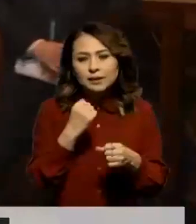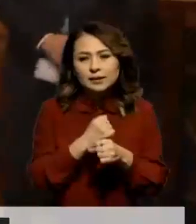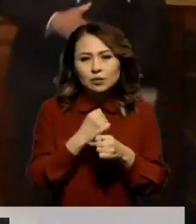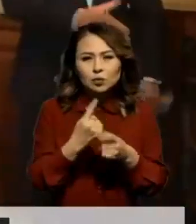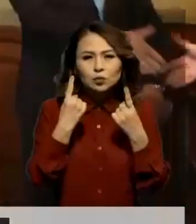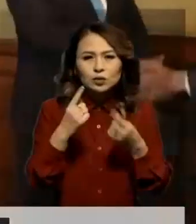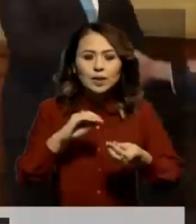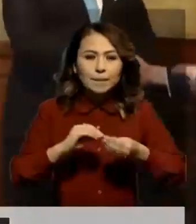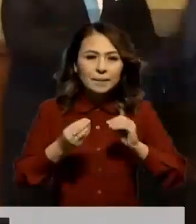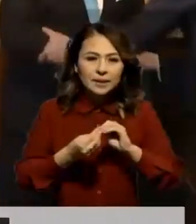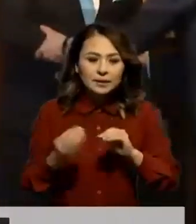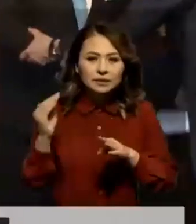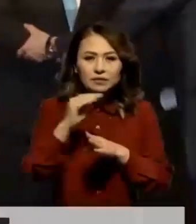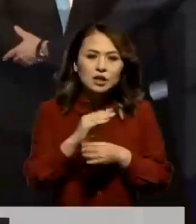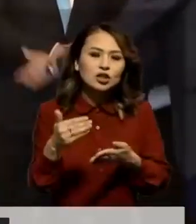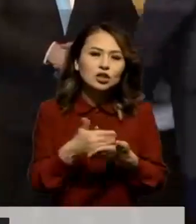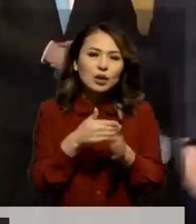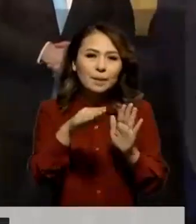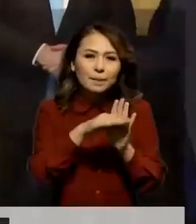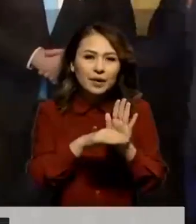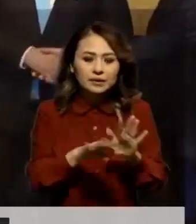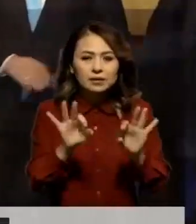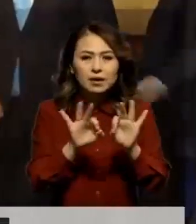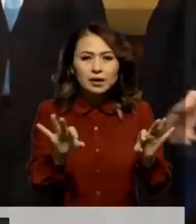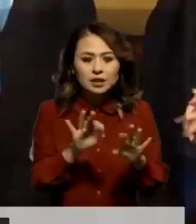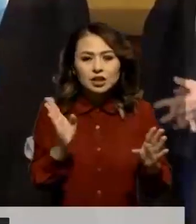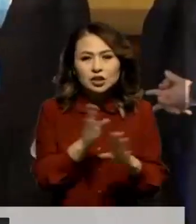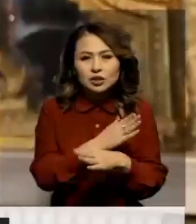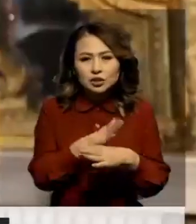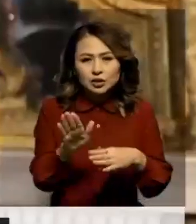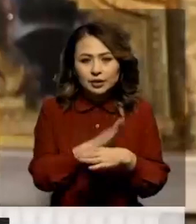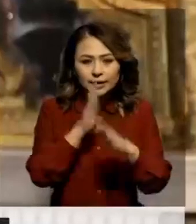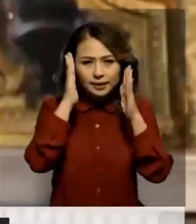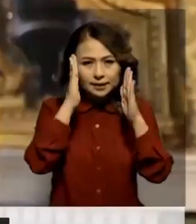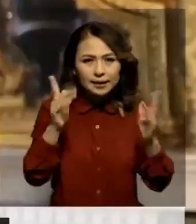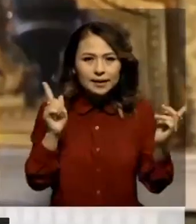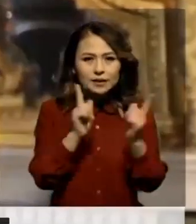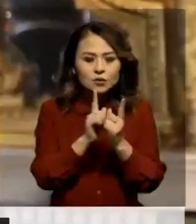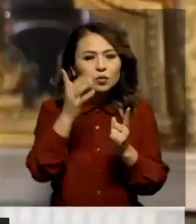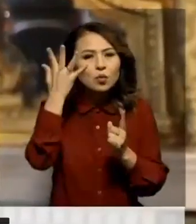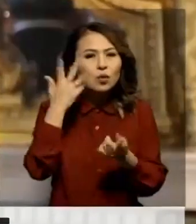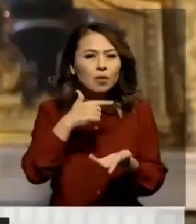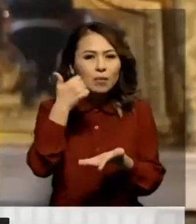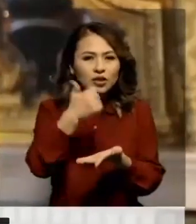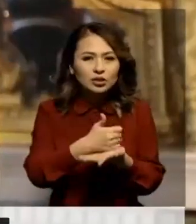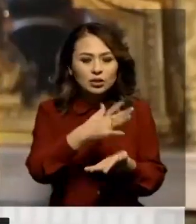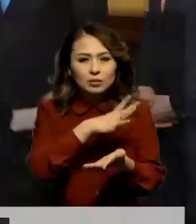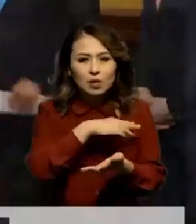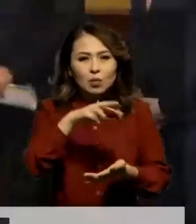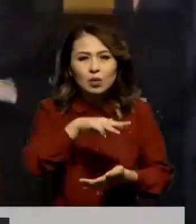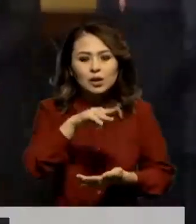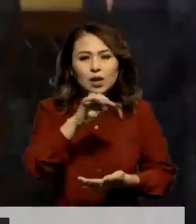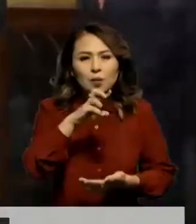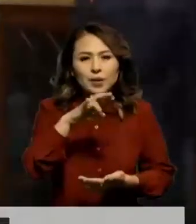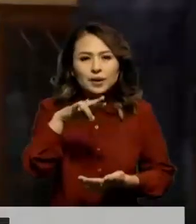өзекті мәселелерін, сондай-ақ жаңа бағыттарын айқындайды. Жеке кездесу кезінде сыртқы саяси ведомстволардың басшылары Мұхтар Тілеуберді